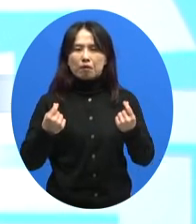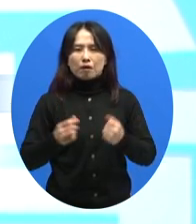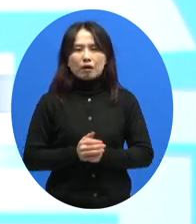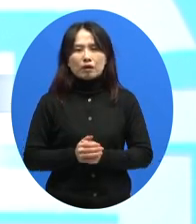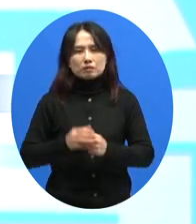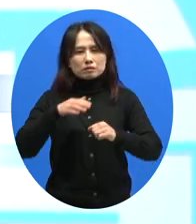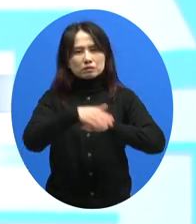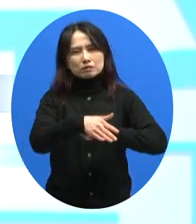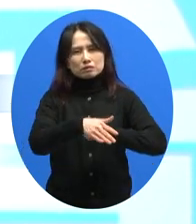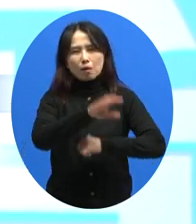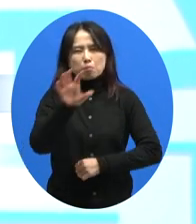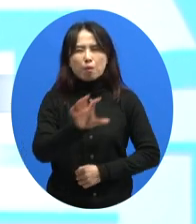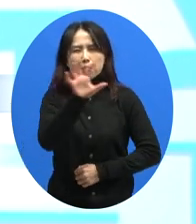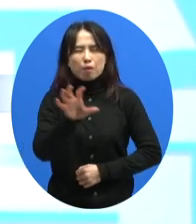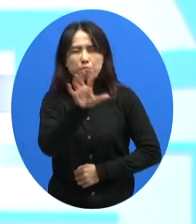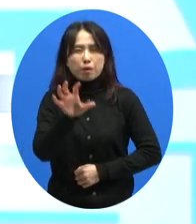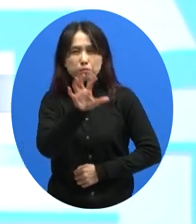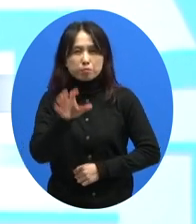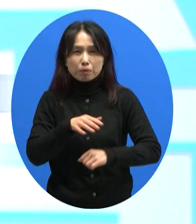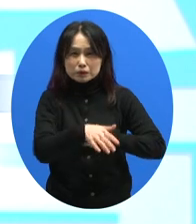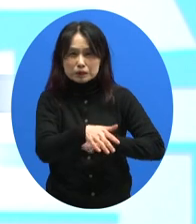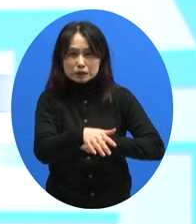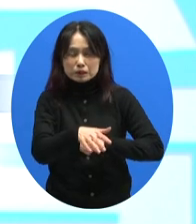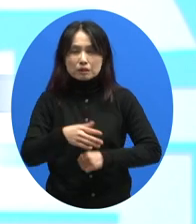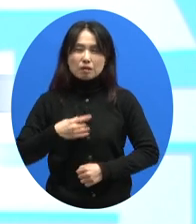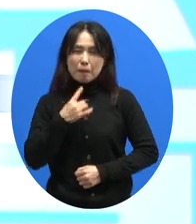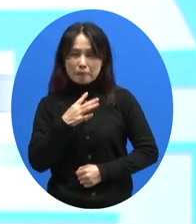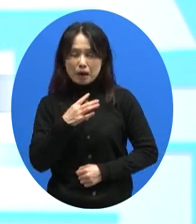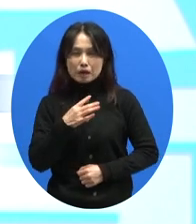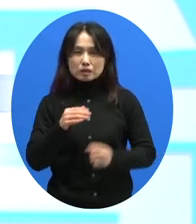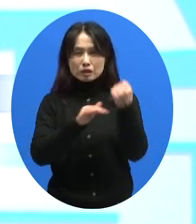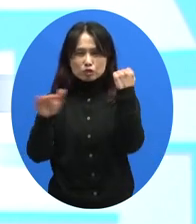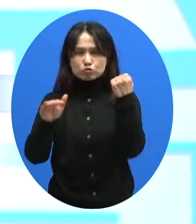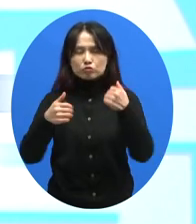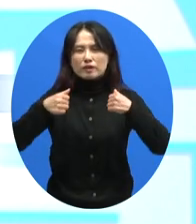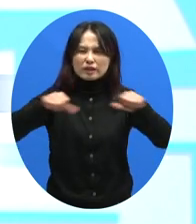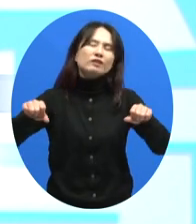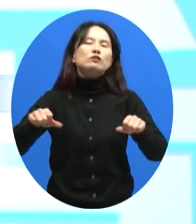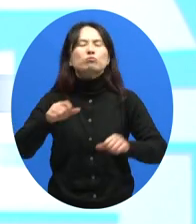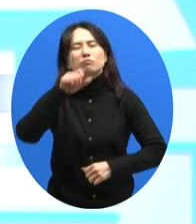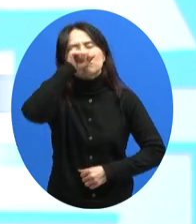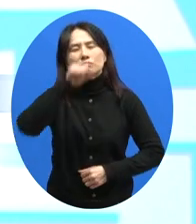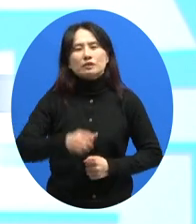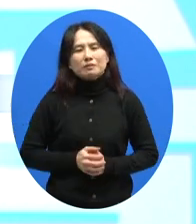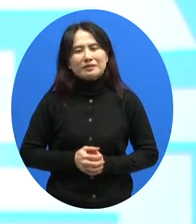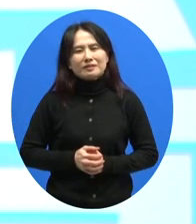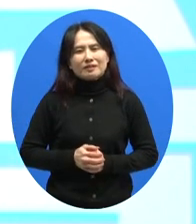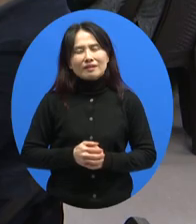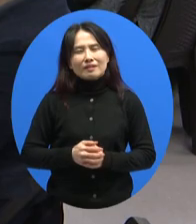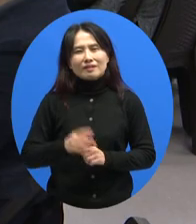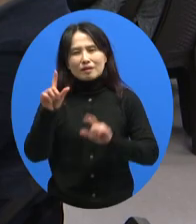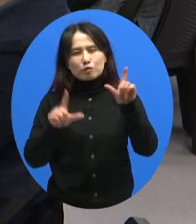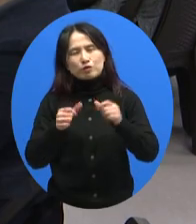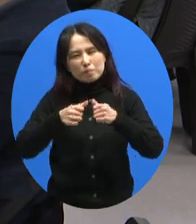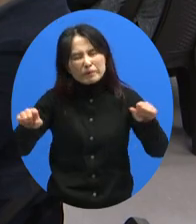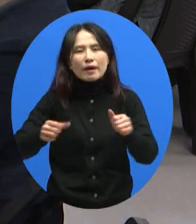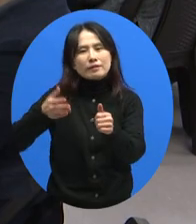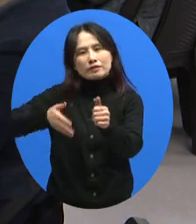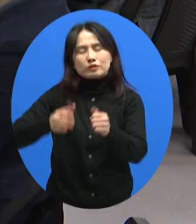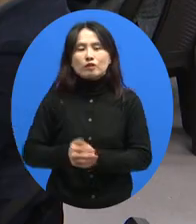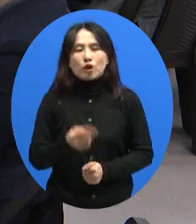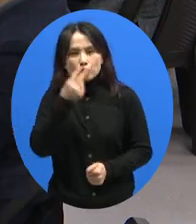루틴에서 비롯되는 자기 나름대로의 기준 자체를 깼으면 좋겠어요. 우리 틀 한번 깨봅시다.